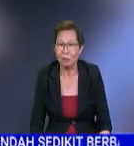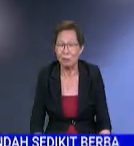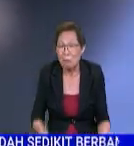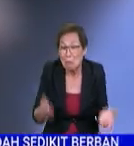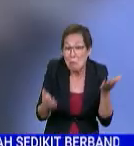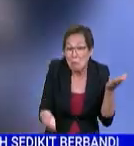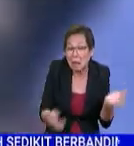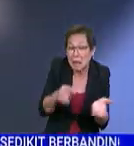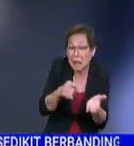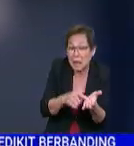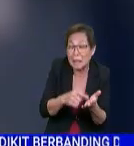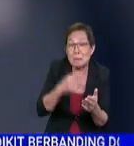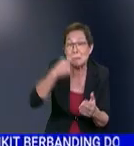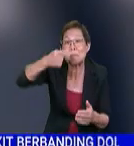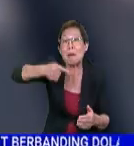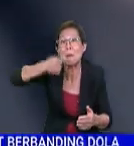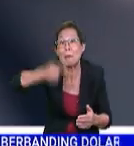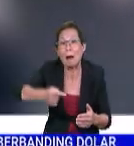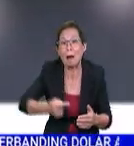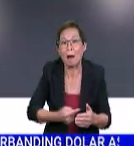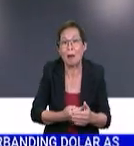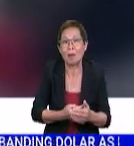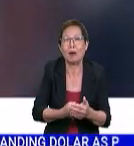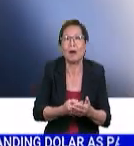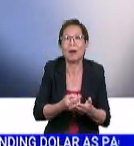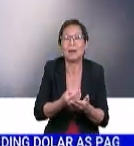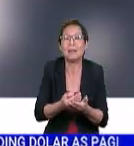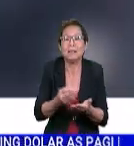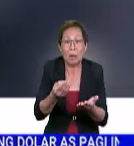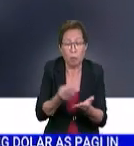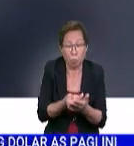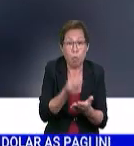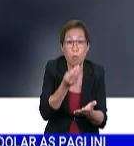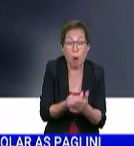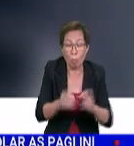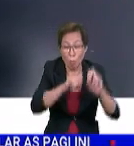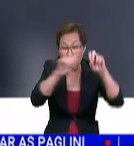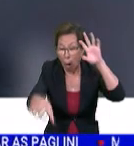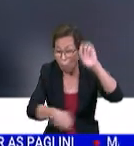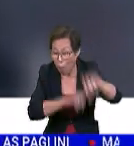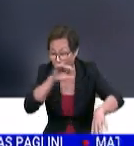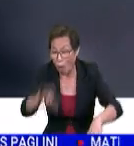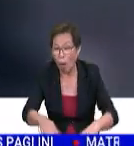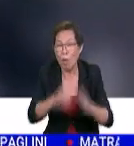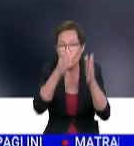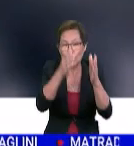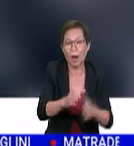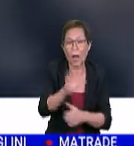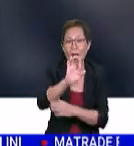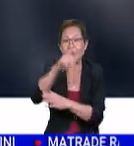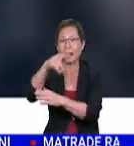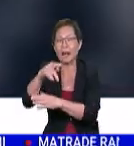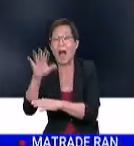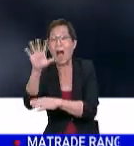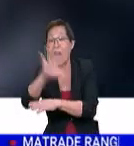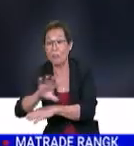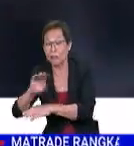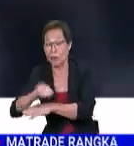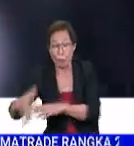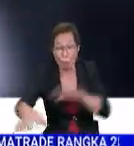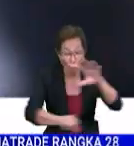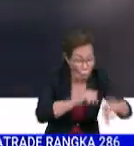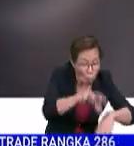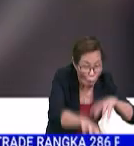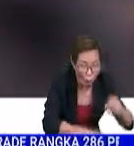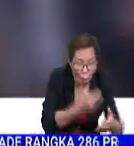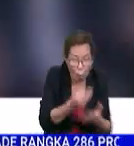Mungkin juga inilah yang dikatakan sebagai durian runtuh. Ibarat pesta, warga di Cape Town gembira merebut wang tunai